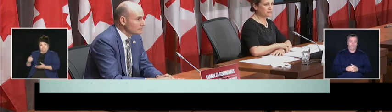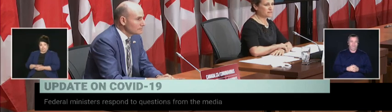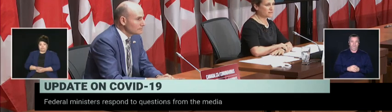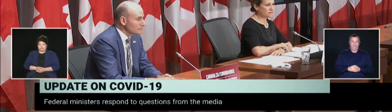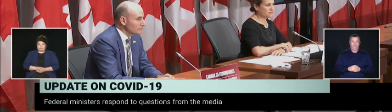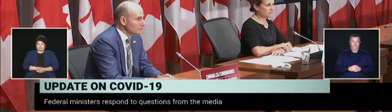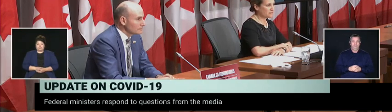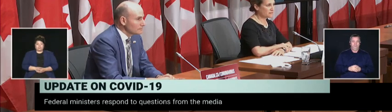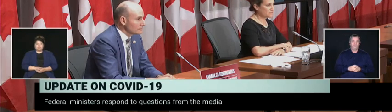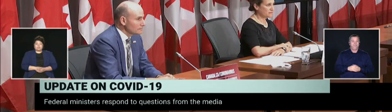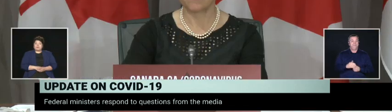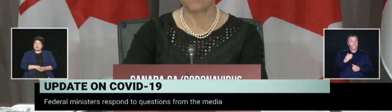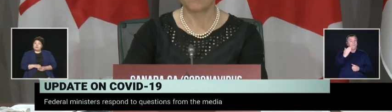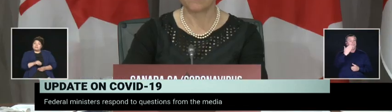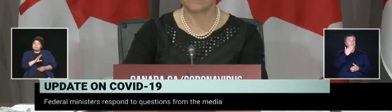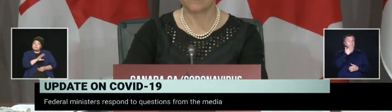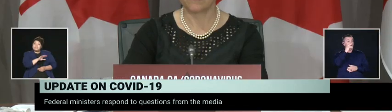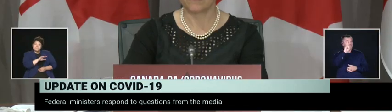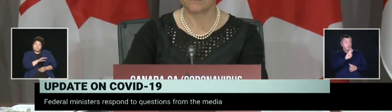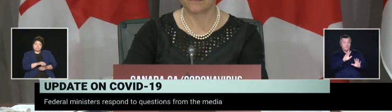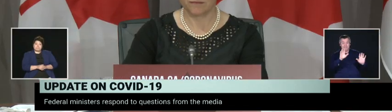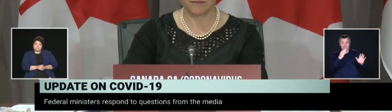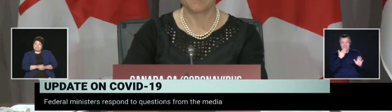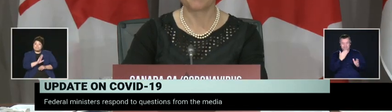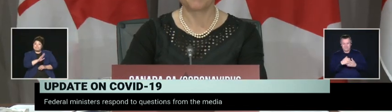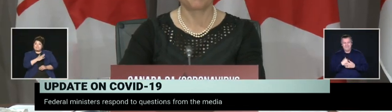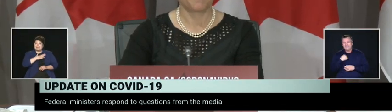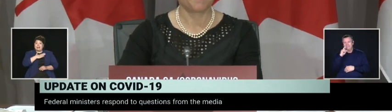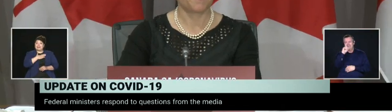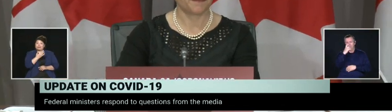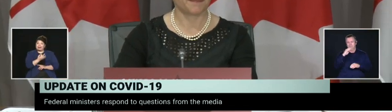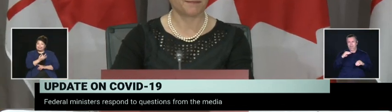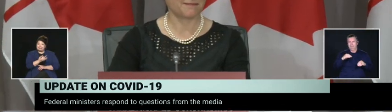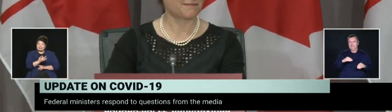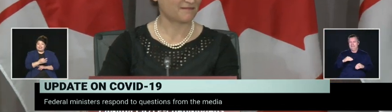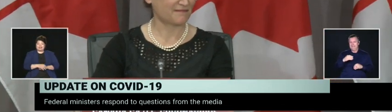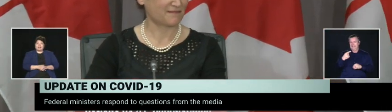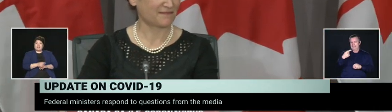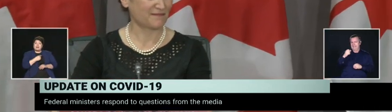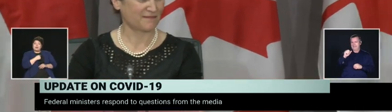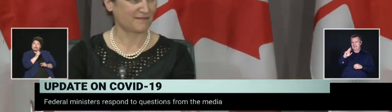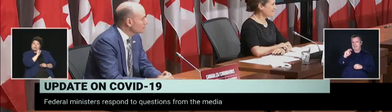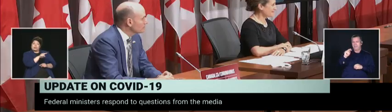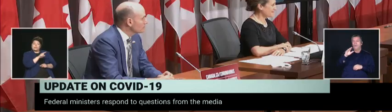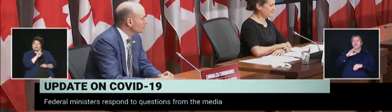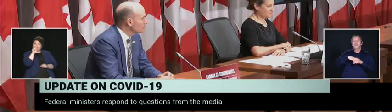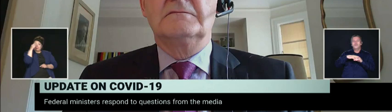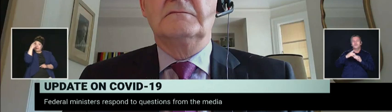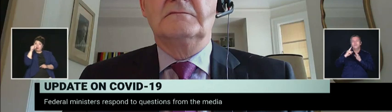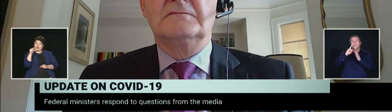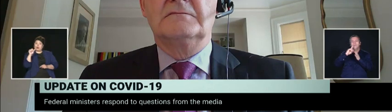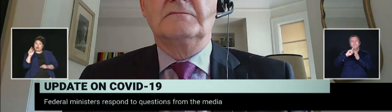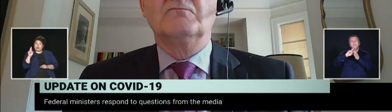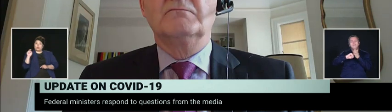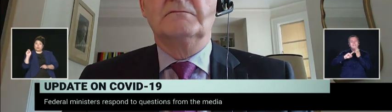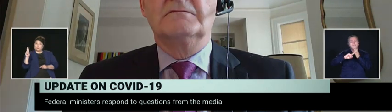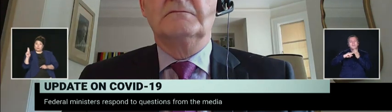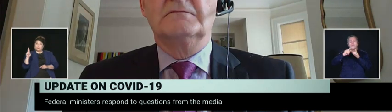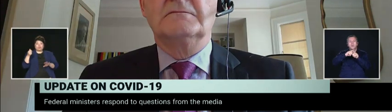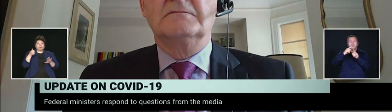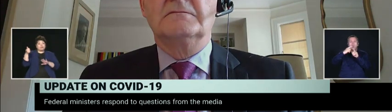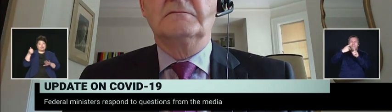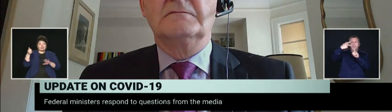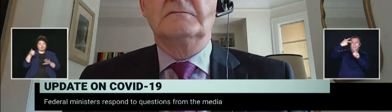Merci. Question pour le ministre Garneau à propos des détecteurs de chaleur, de fièvre, là, si on peut appeler ça comme ça.